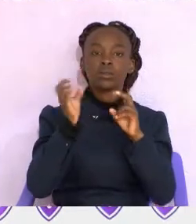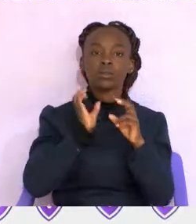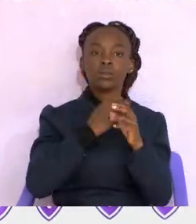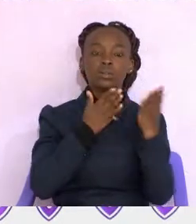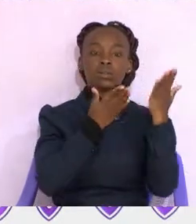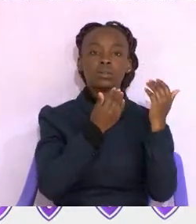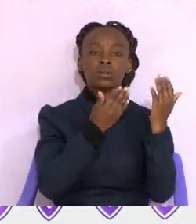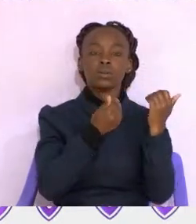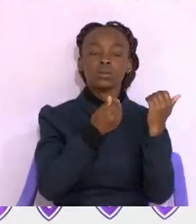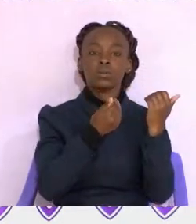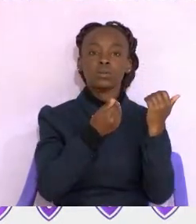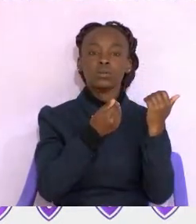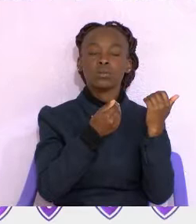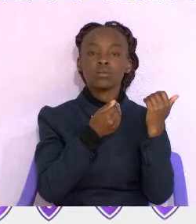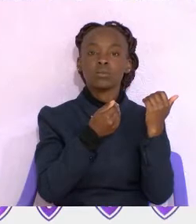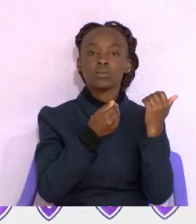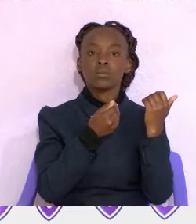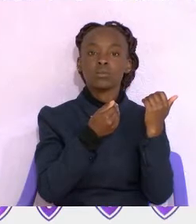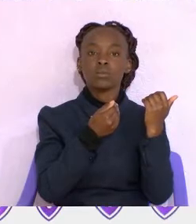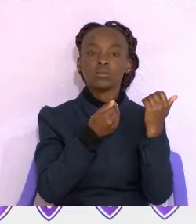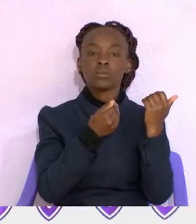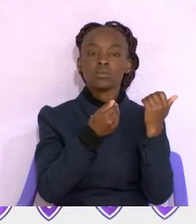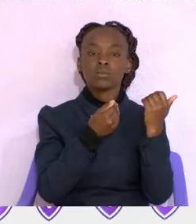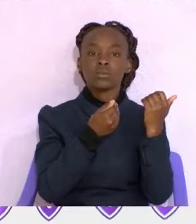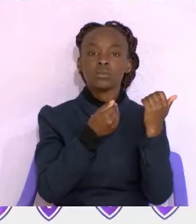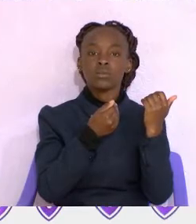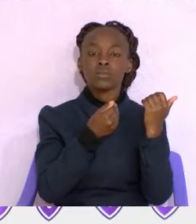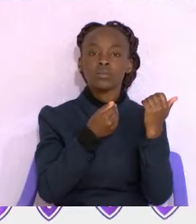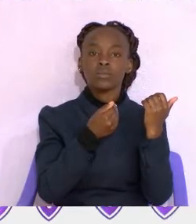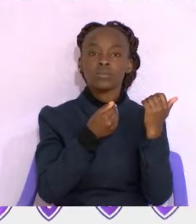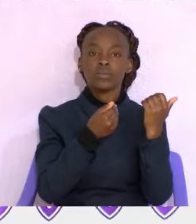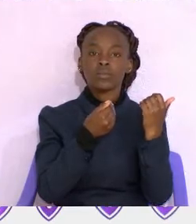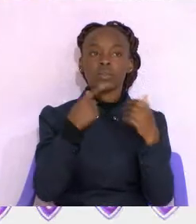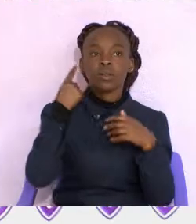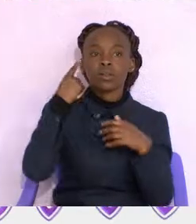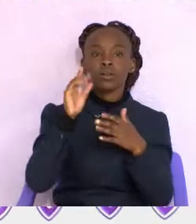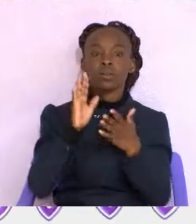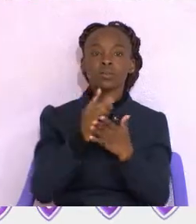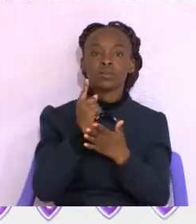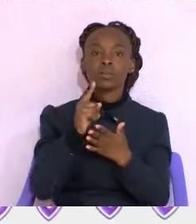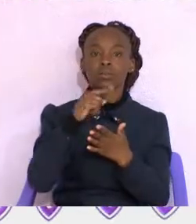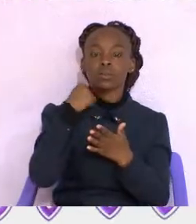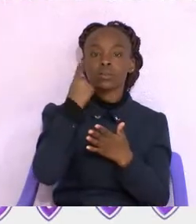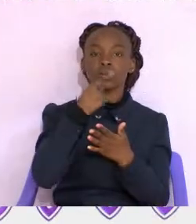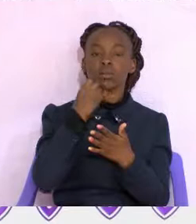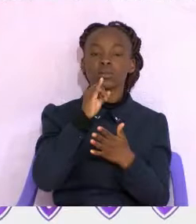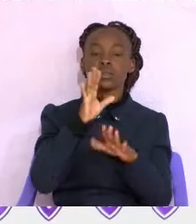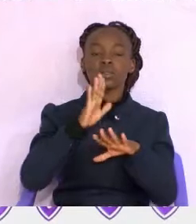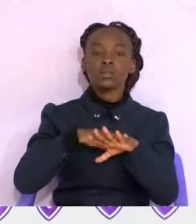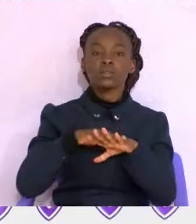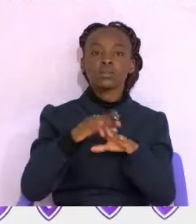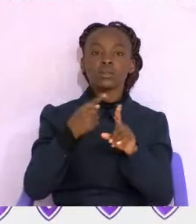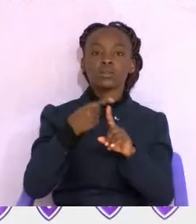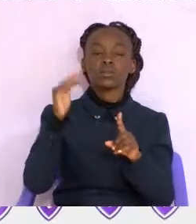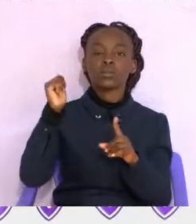haki. Haleluya. Tumaini la mwenye haki. Unanitazama kwa runinga yako, tumaini la mwenye haki. Mafundisho ya tunayatoa kwa kitabu